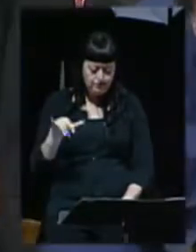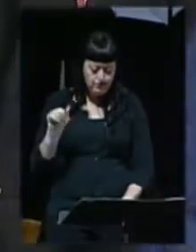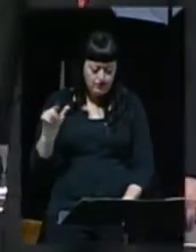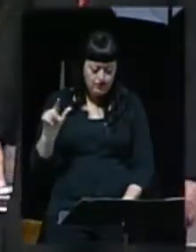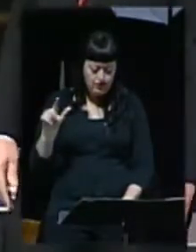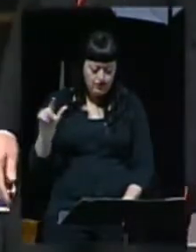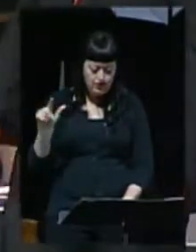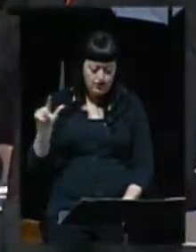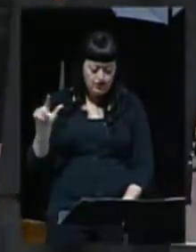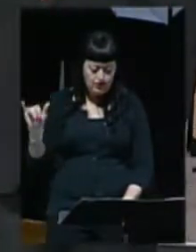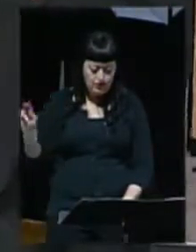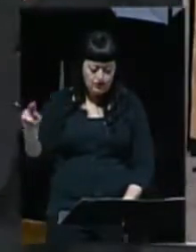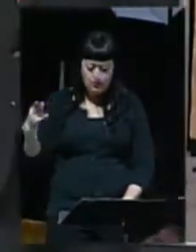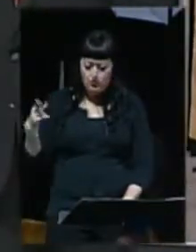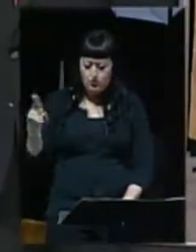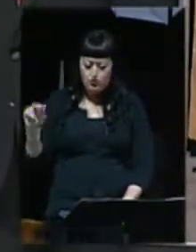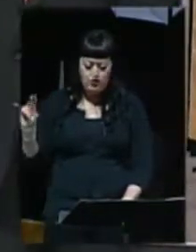Ya Lin Huang.